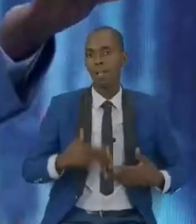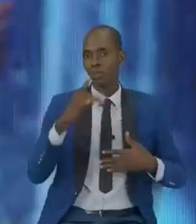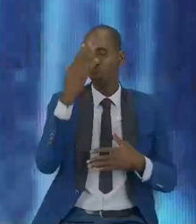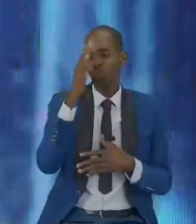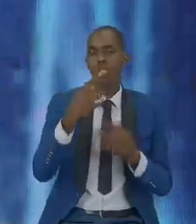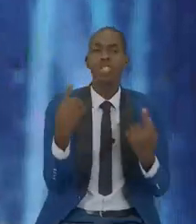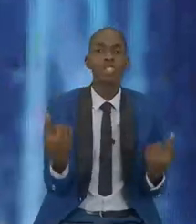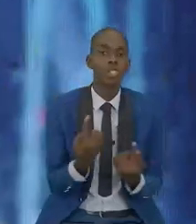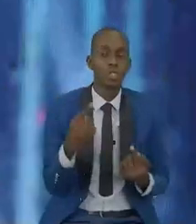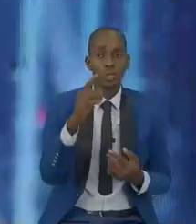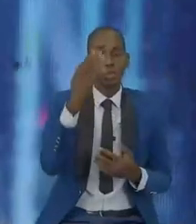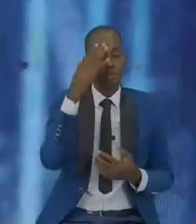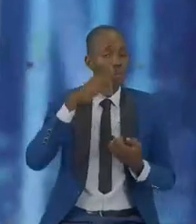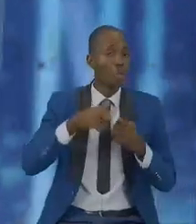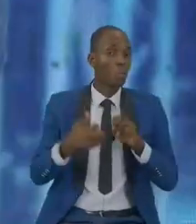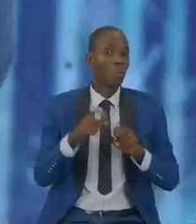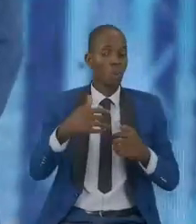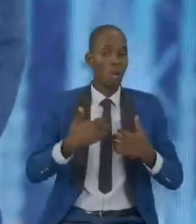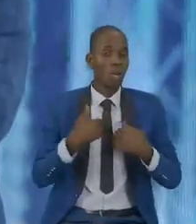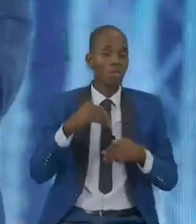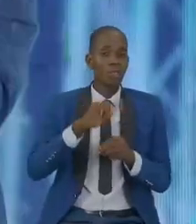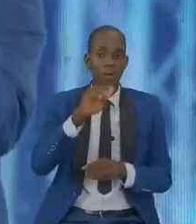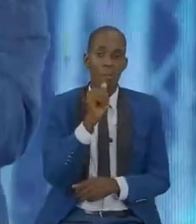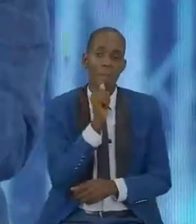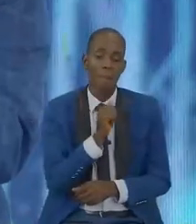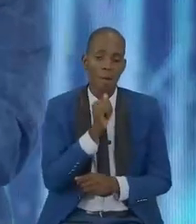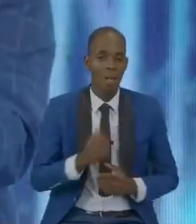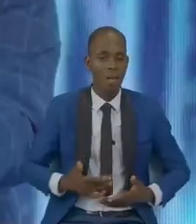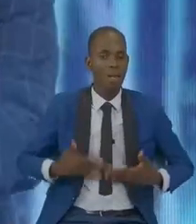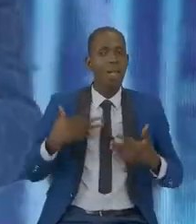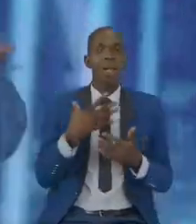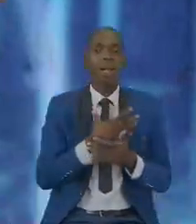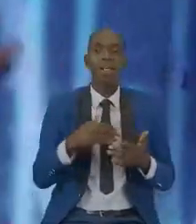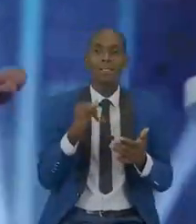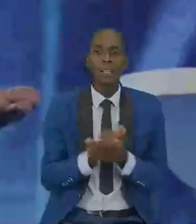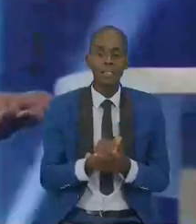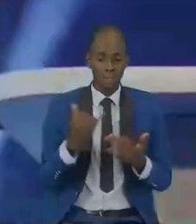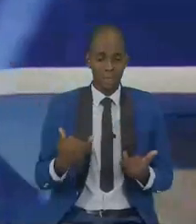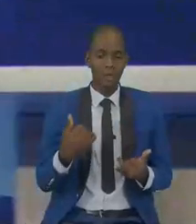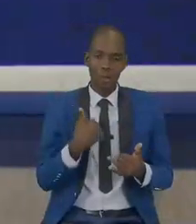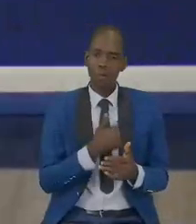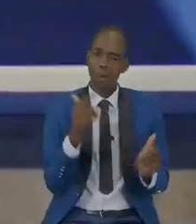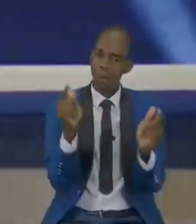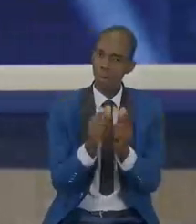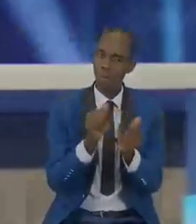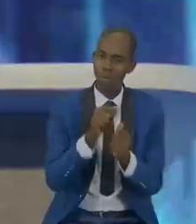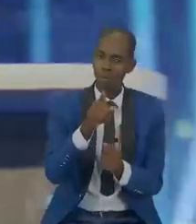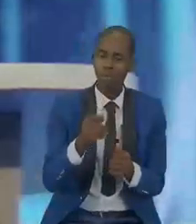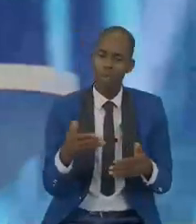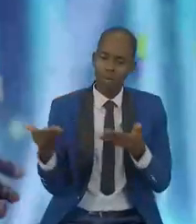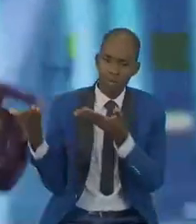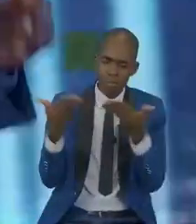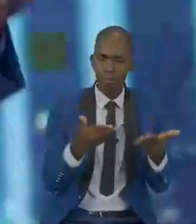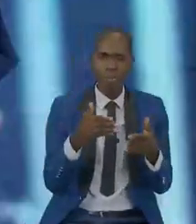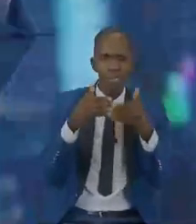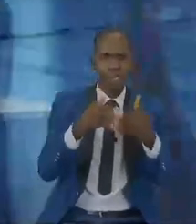ta vie en privé, tu connais les péchés et l'échec que tu connaissais dans ta vie en privé. Maintenant, nous t'apportons, nous